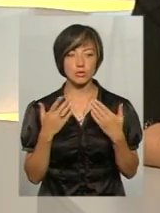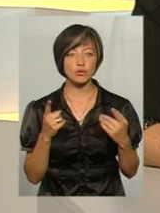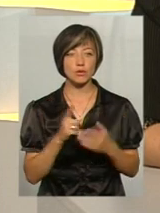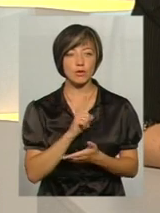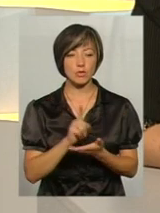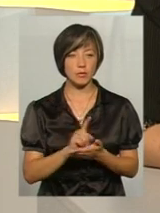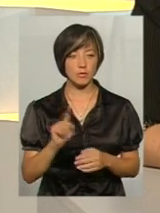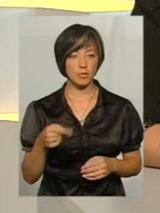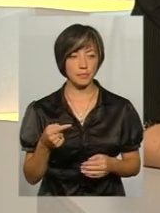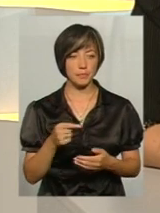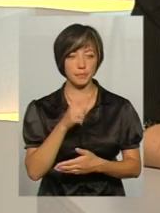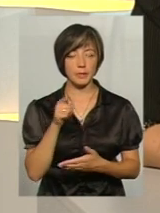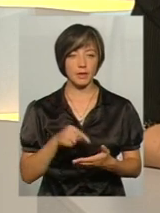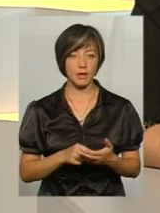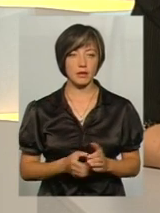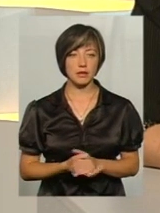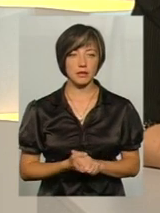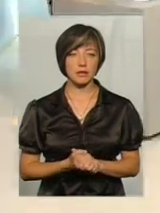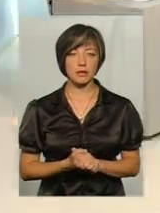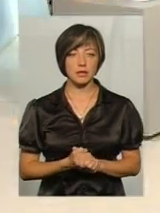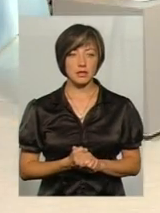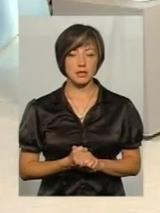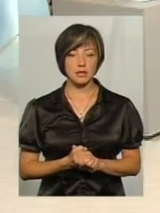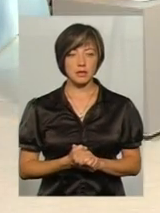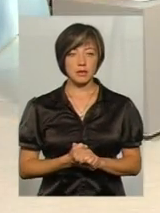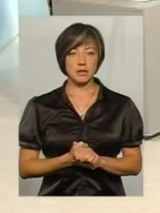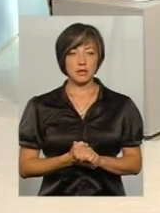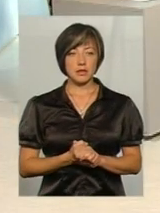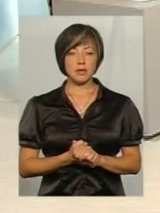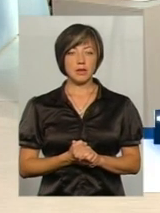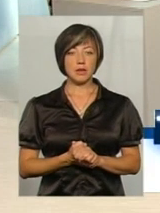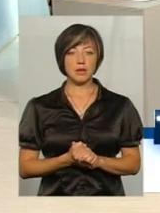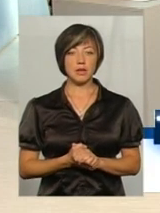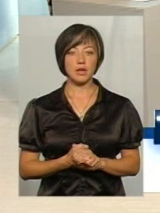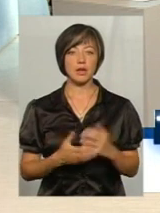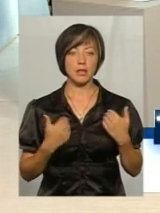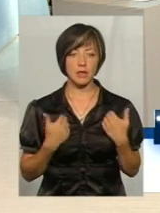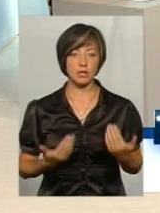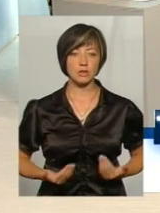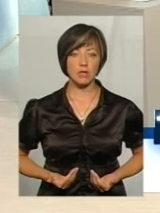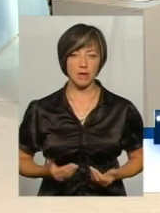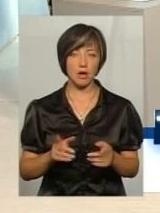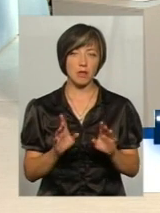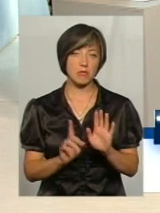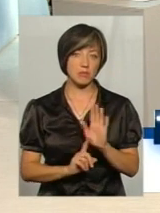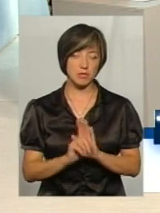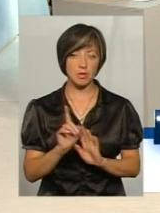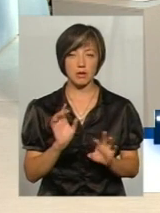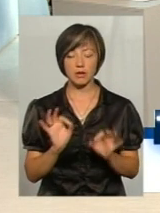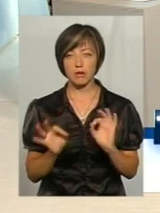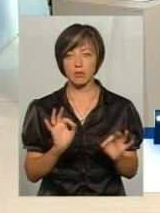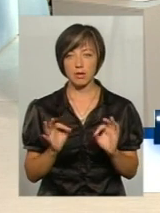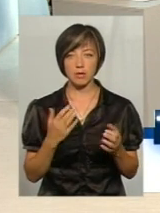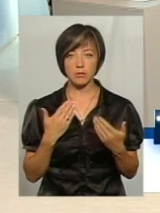вимагали? Сначала, ви знаєте, я жила, вроде, спочатку нормально относилась. Относился